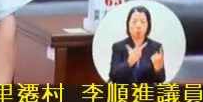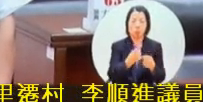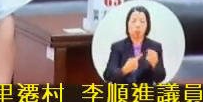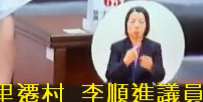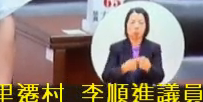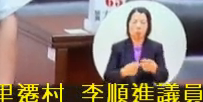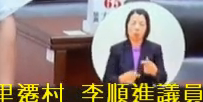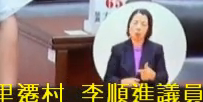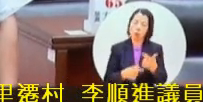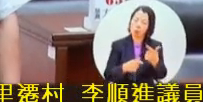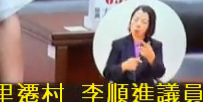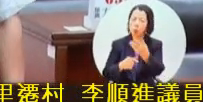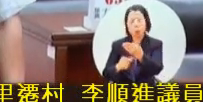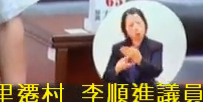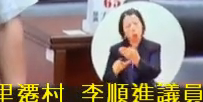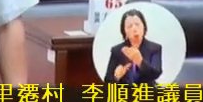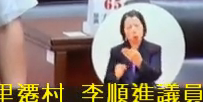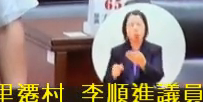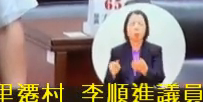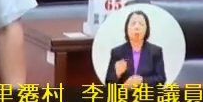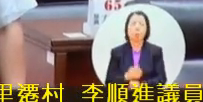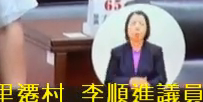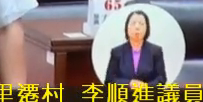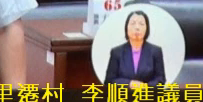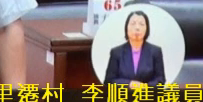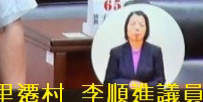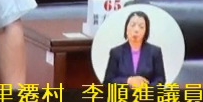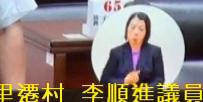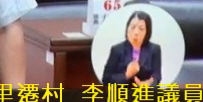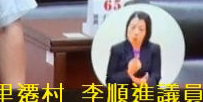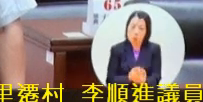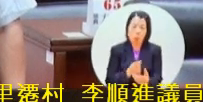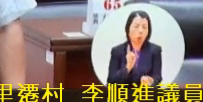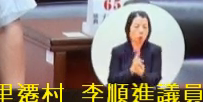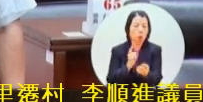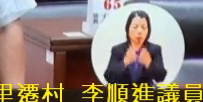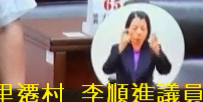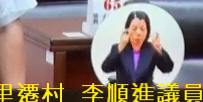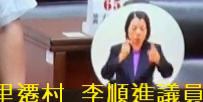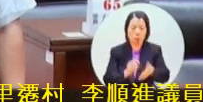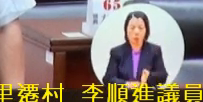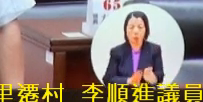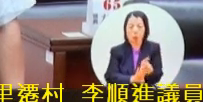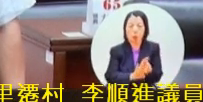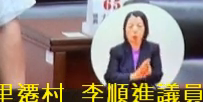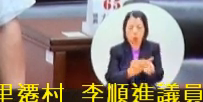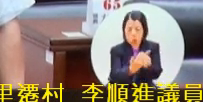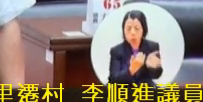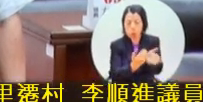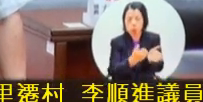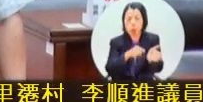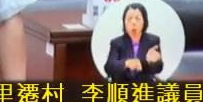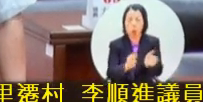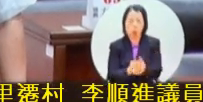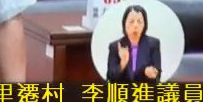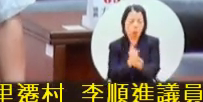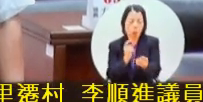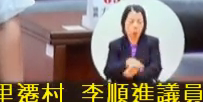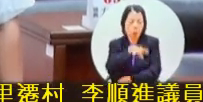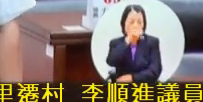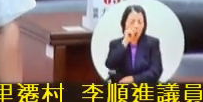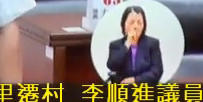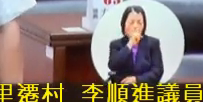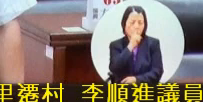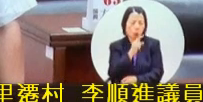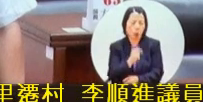六月还是九月，参加我们啊，对于台湾西部空气品质不满的民众所发起的一个反